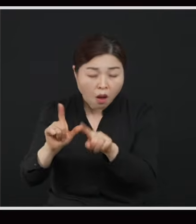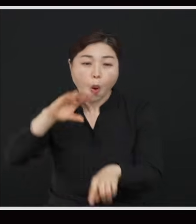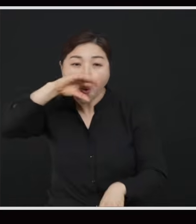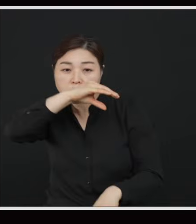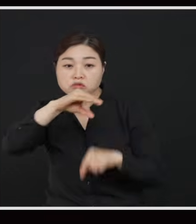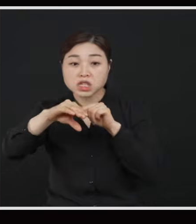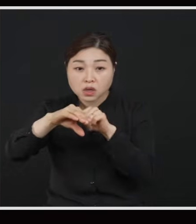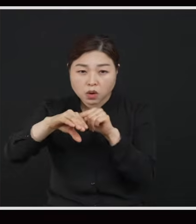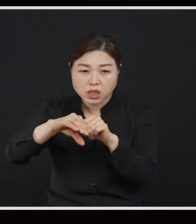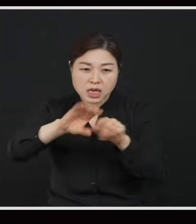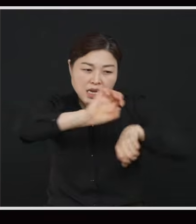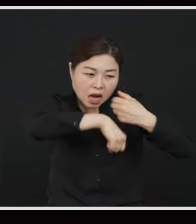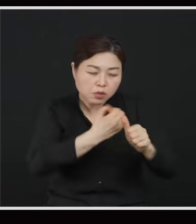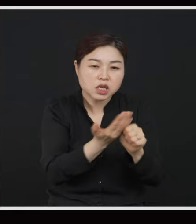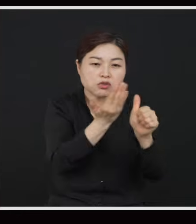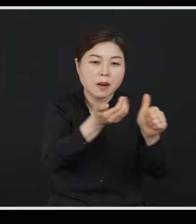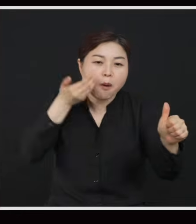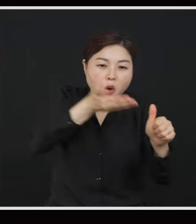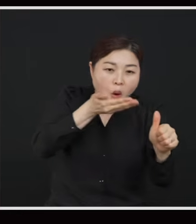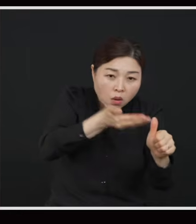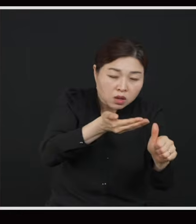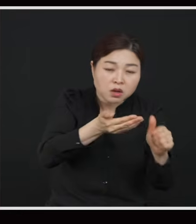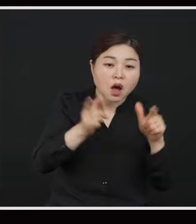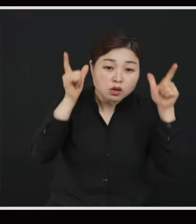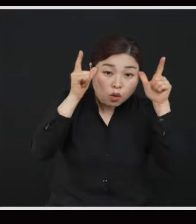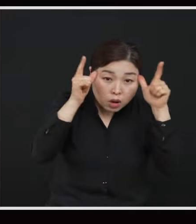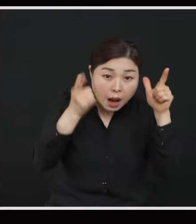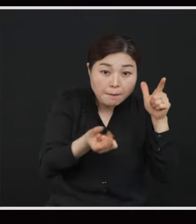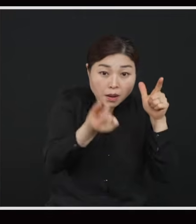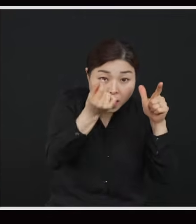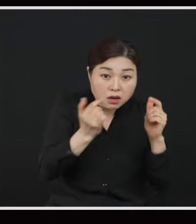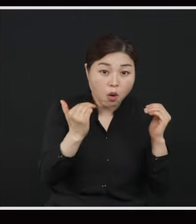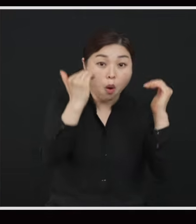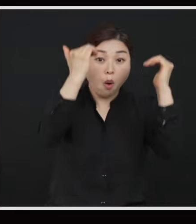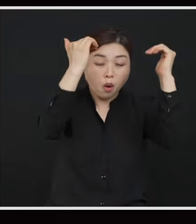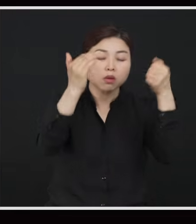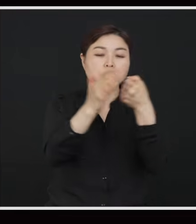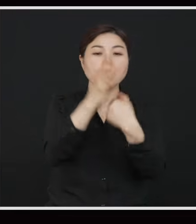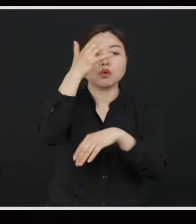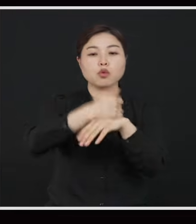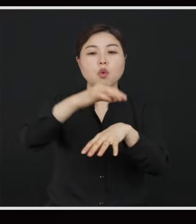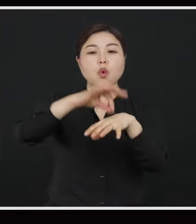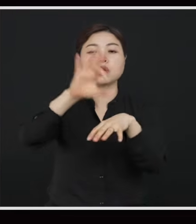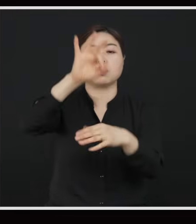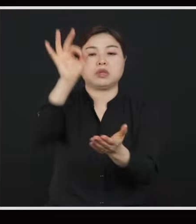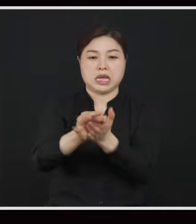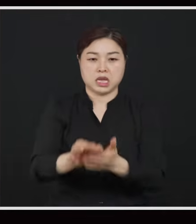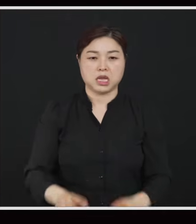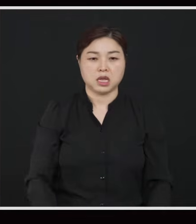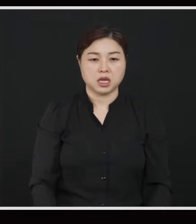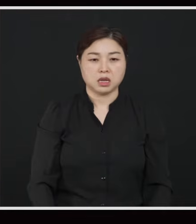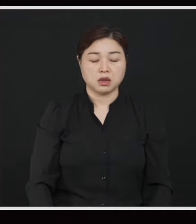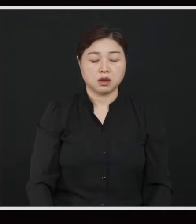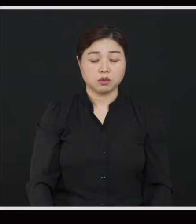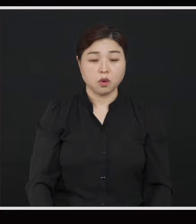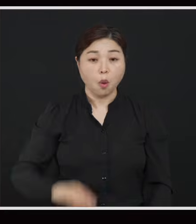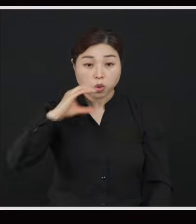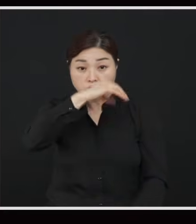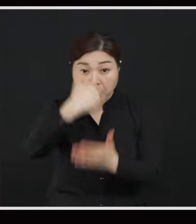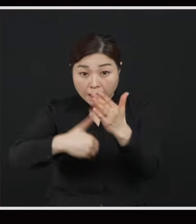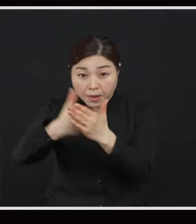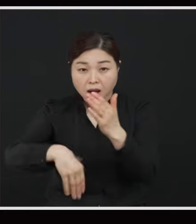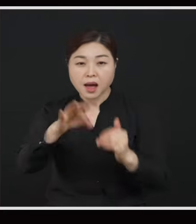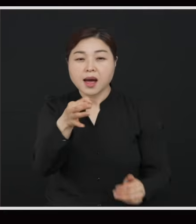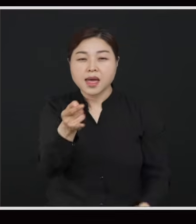이 옥수수를 가축 사료로 쓰니까 소가 빨리 크니까 고기값이 떨어져요. 그 다음에도